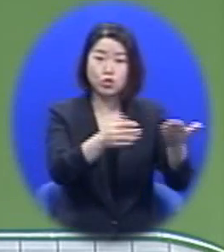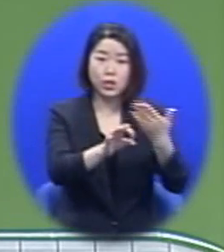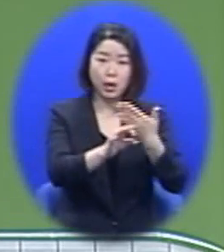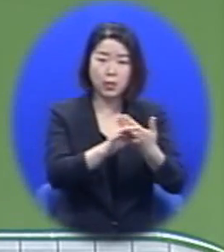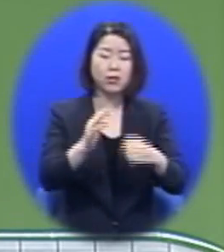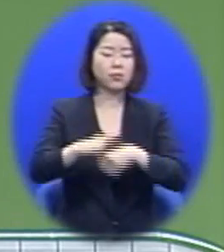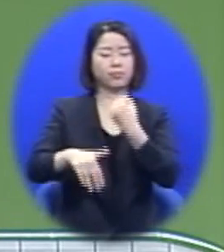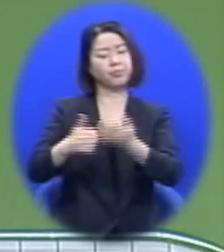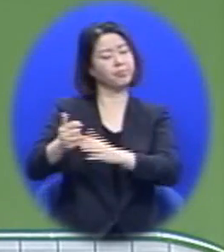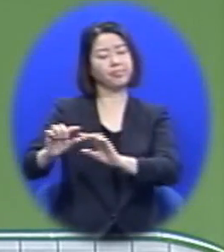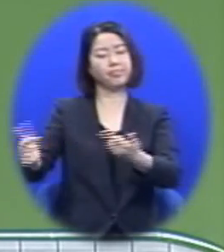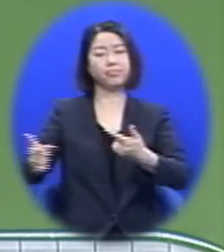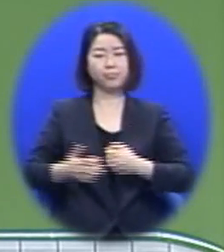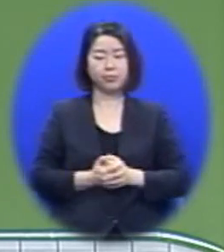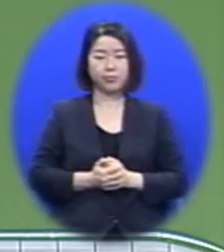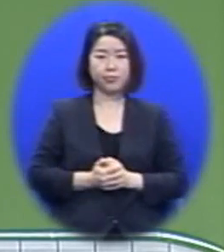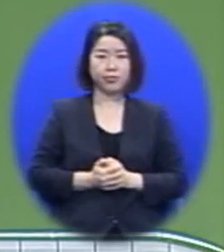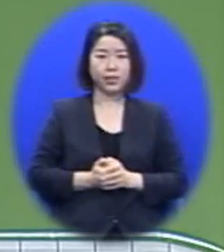아니십니다.